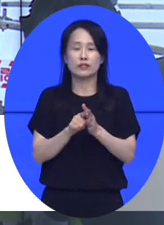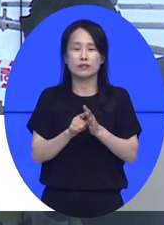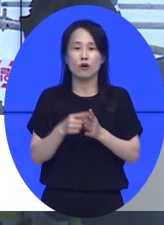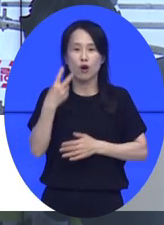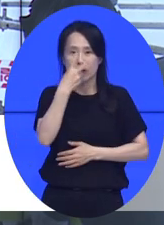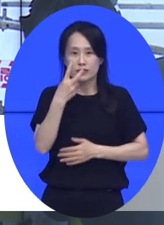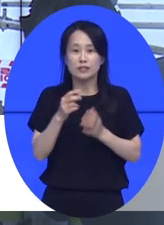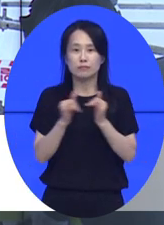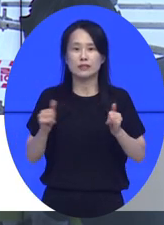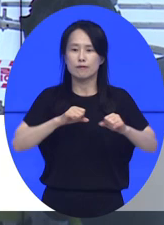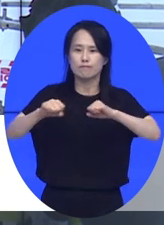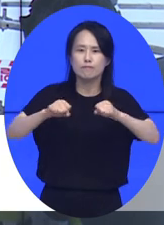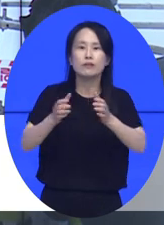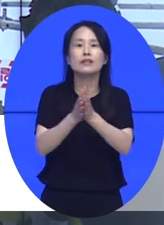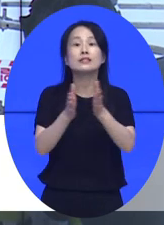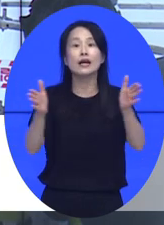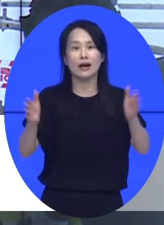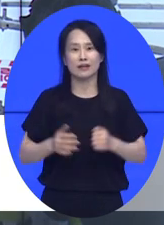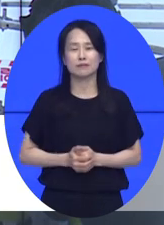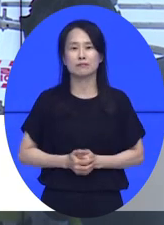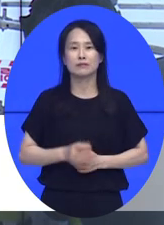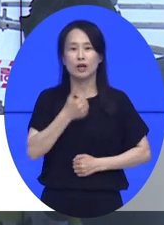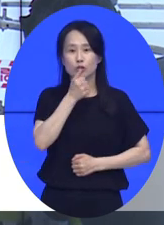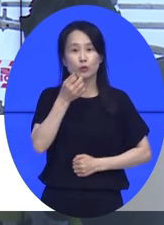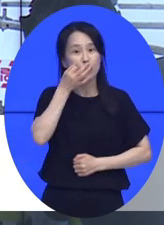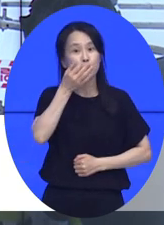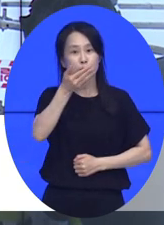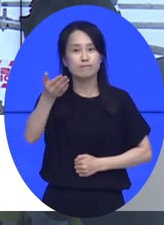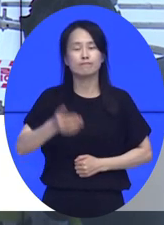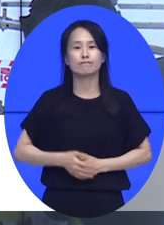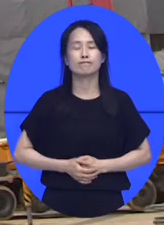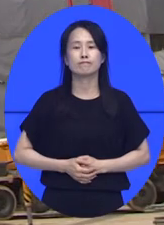노동안전지킴이가 활동을 시작했습니다. 서문영 기자가 다녀왔습니다.